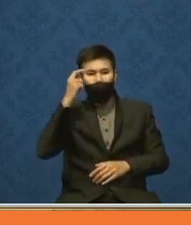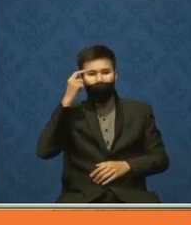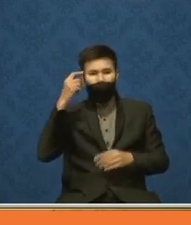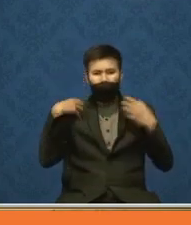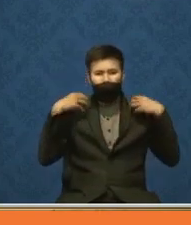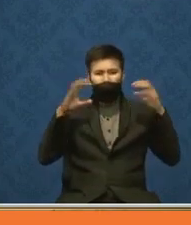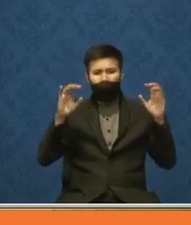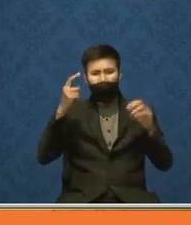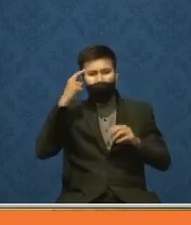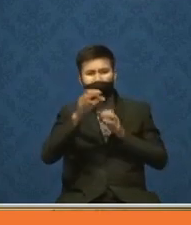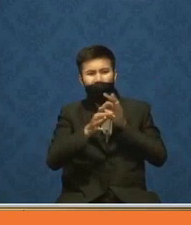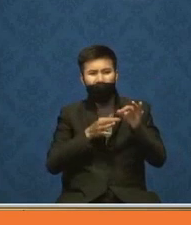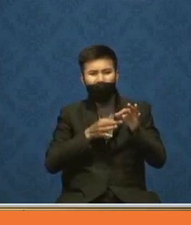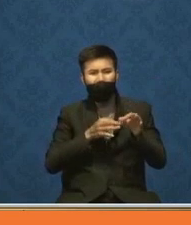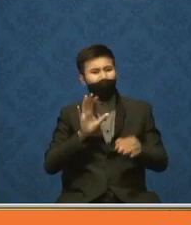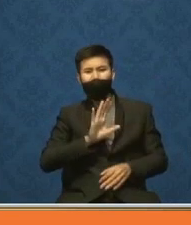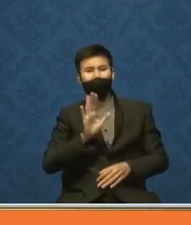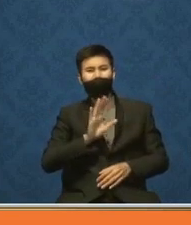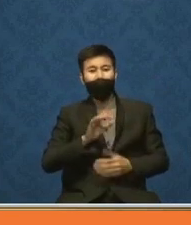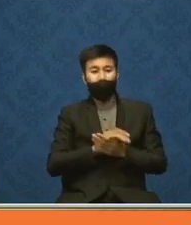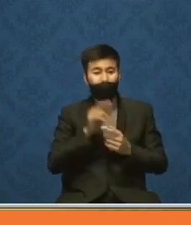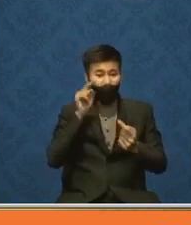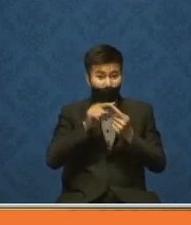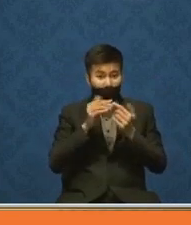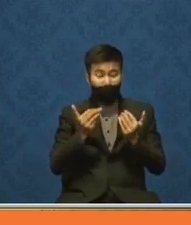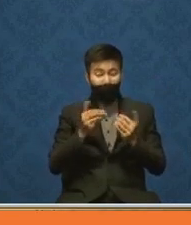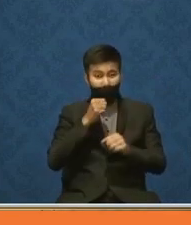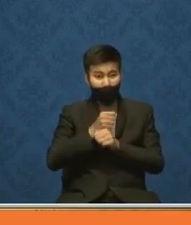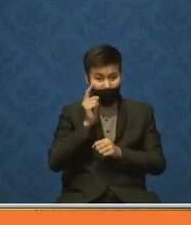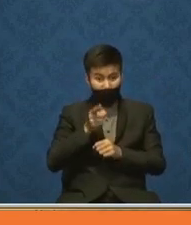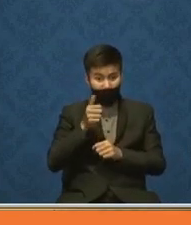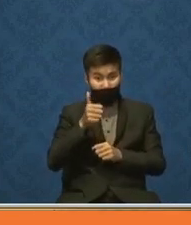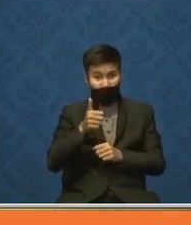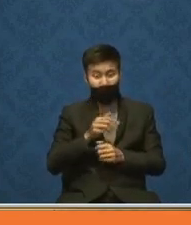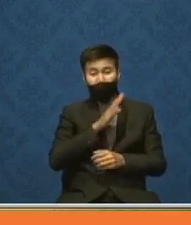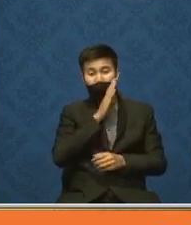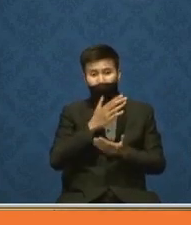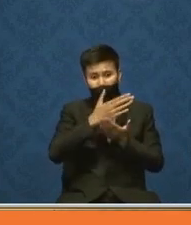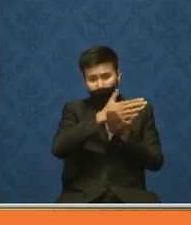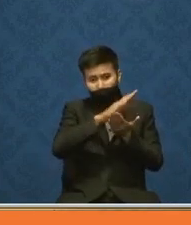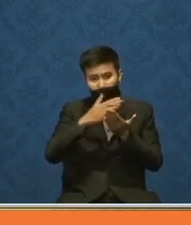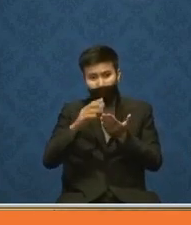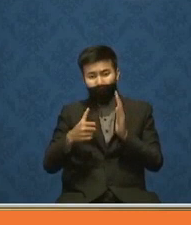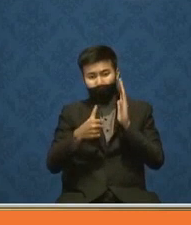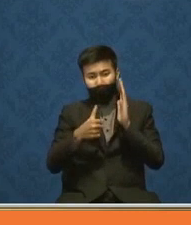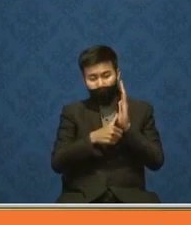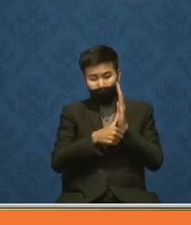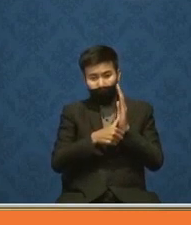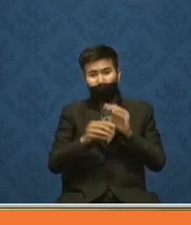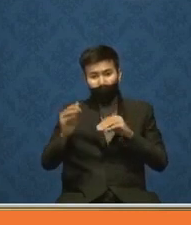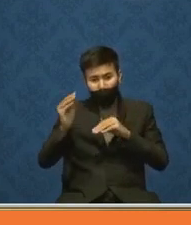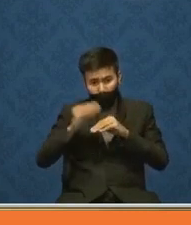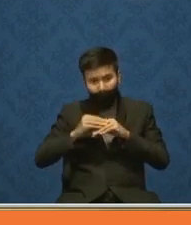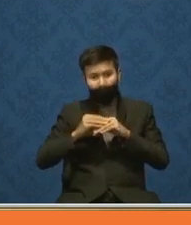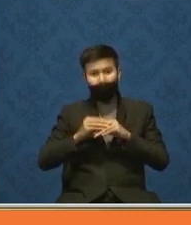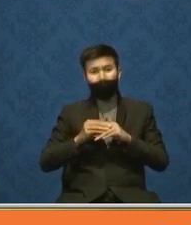ที่นั่งอยู่ที่กรุงเทพแล้วคิดแทนแน่นอนครับเป้าหมายนี้เป็นจริงได้ครับถ้าเราแบ่งสัดส่วนรายได้แวดและภาษีมูลค่าเพิ่